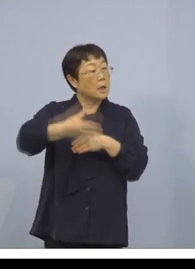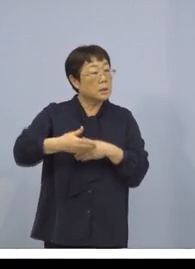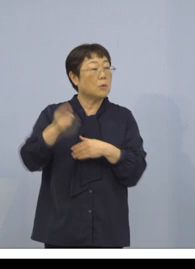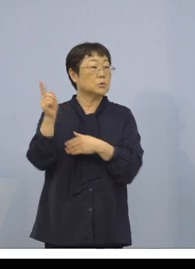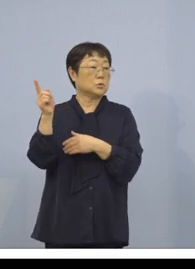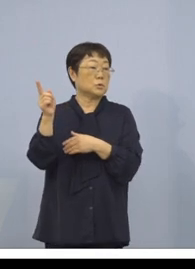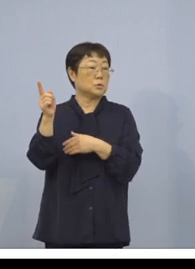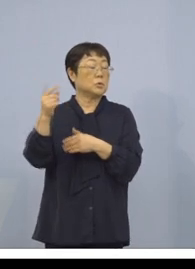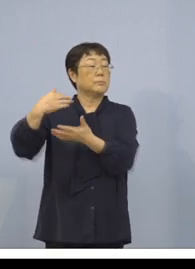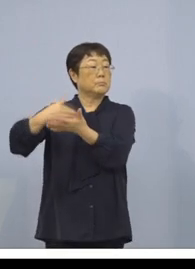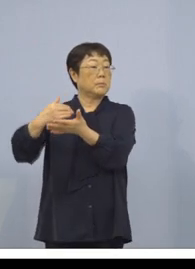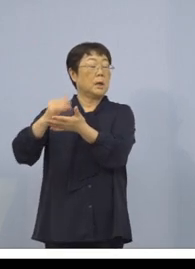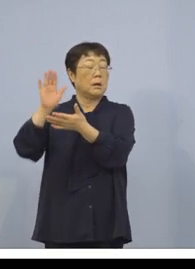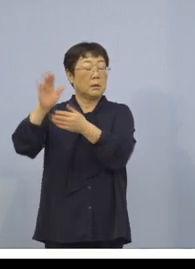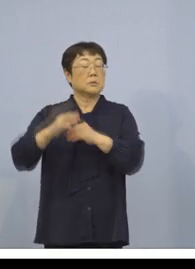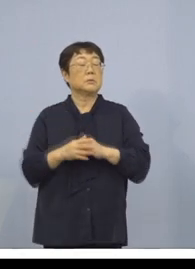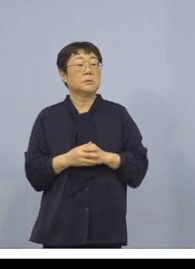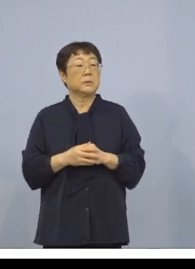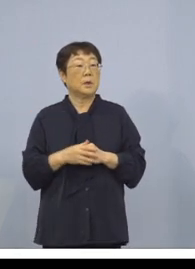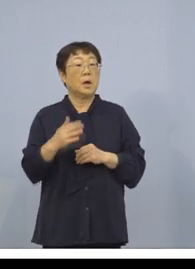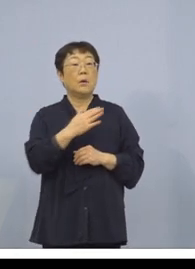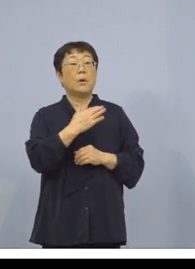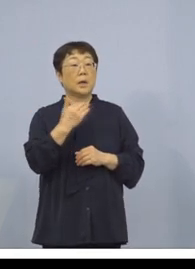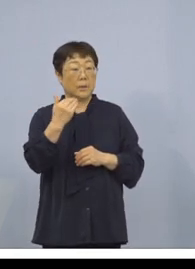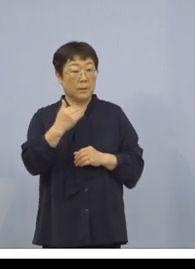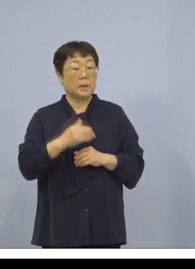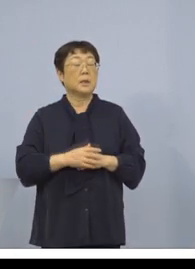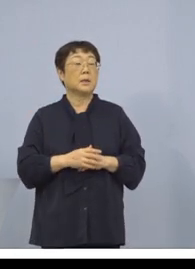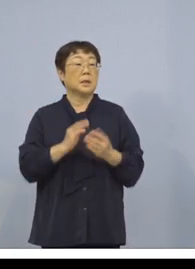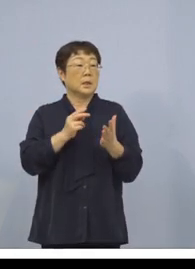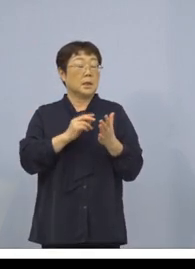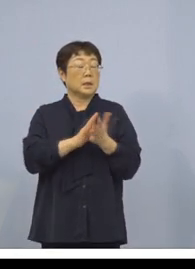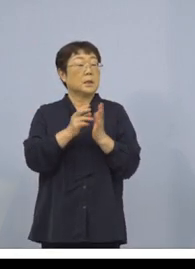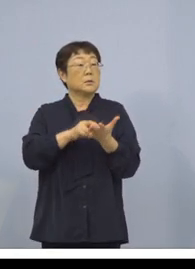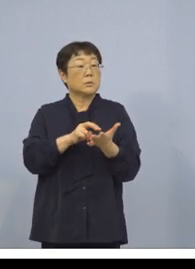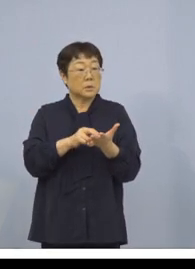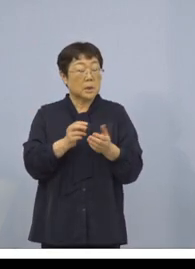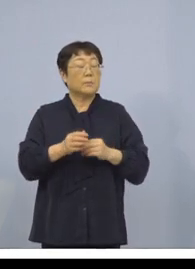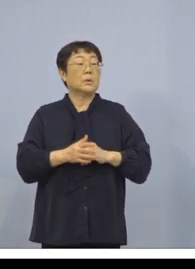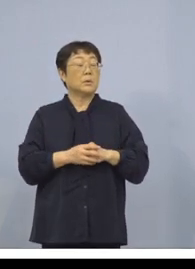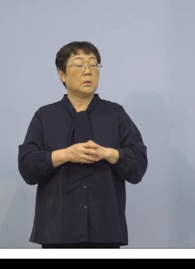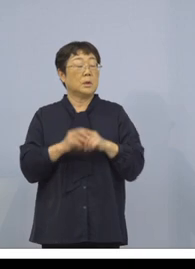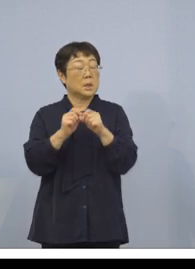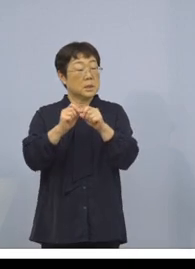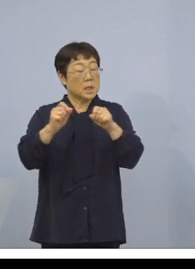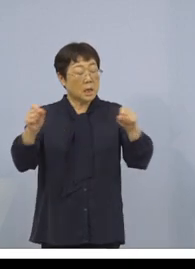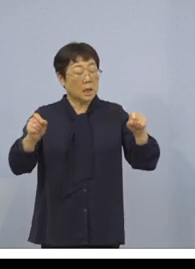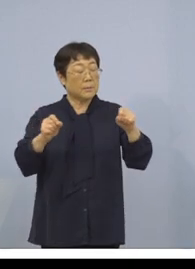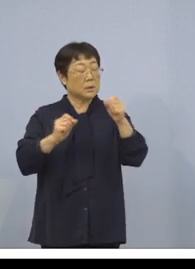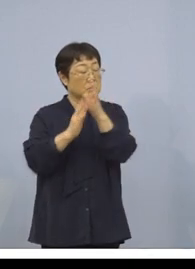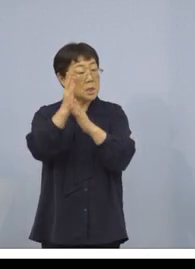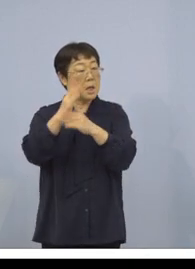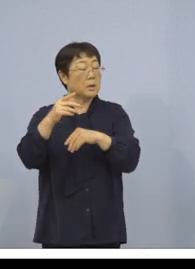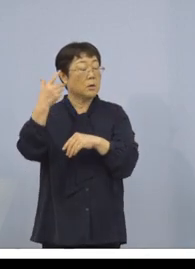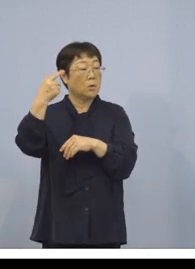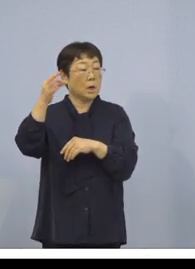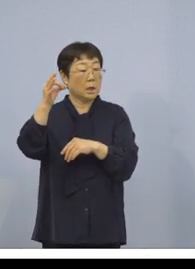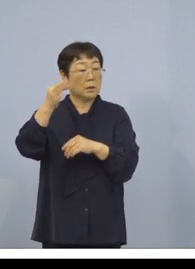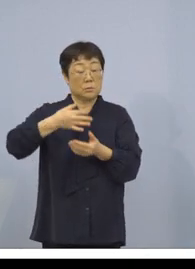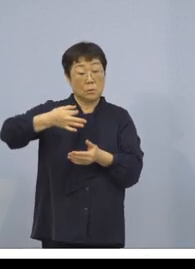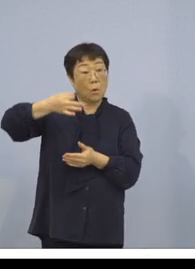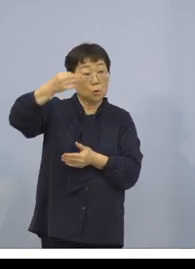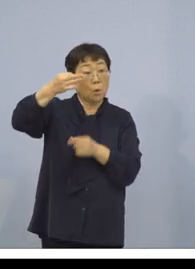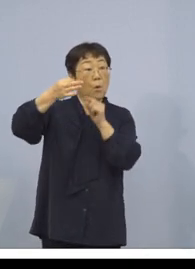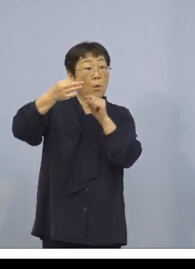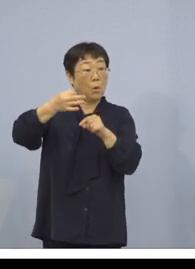話ではありますが、やはり我々としてはですね、今回長引く燃料価格高騰によるですね、